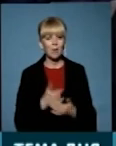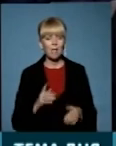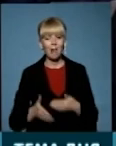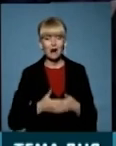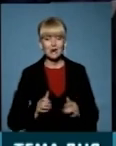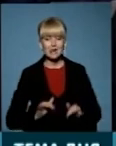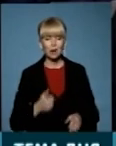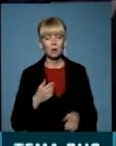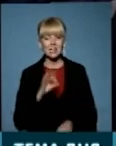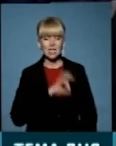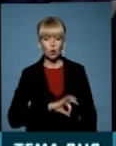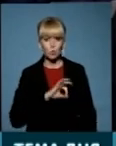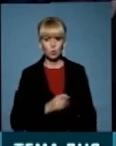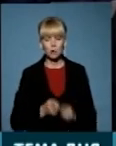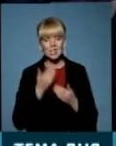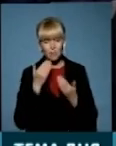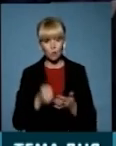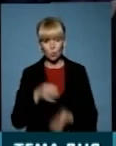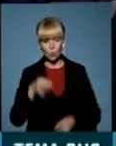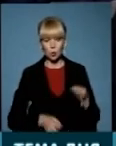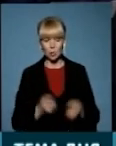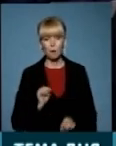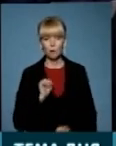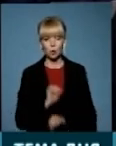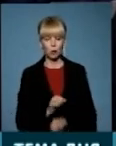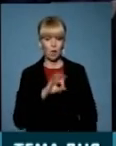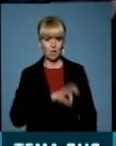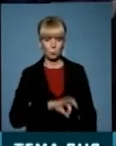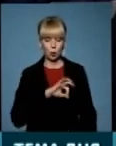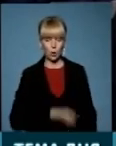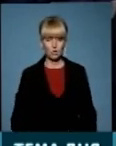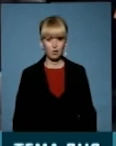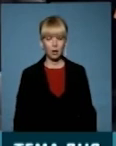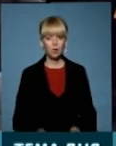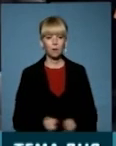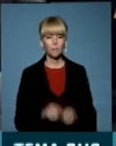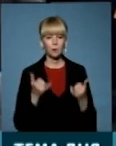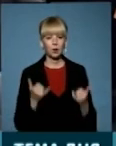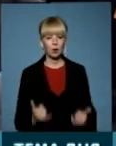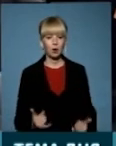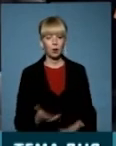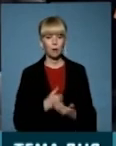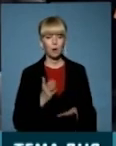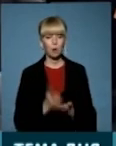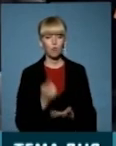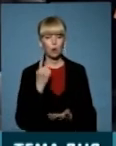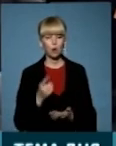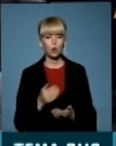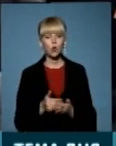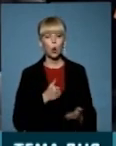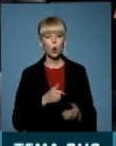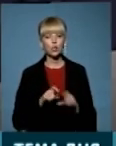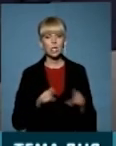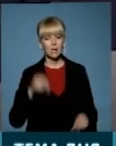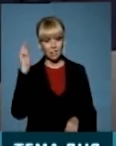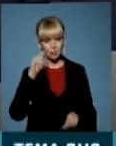крайній захід застосовуємо це, звертаємося до суду для призупинення експлуатації. Також сьогодні ми побували в одному з дошкільних